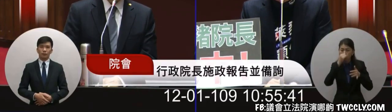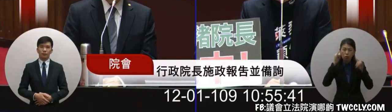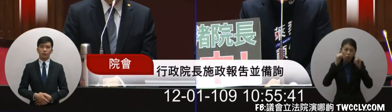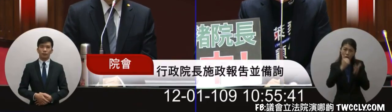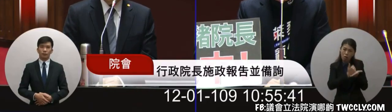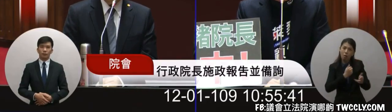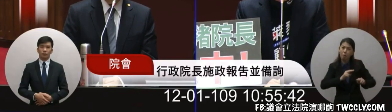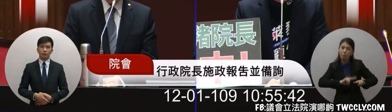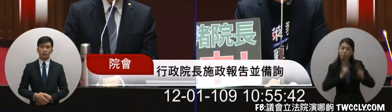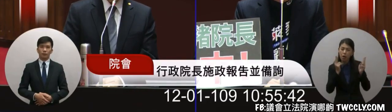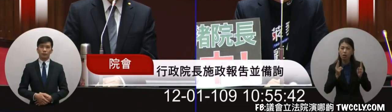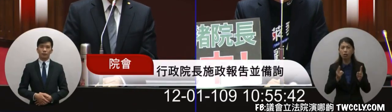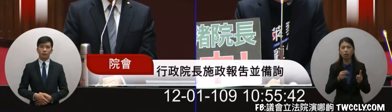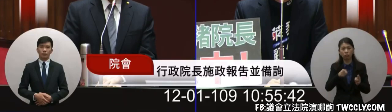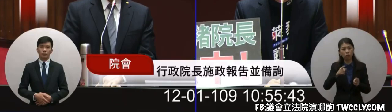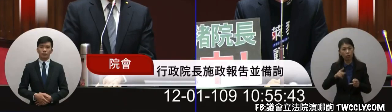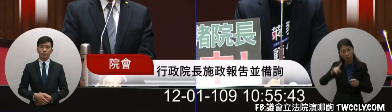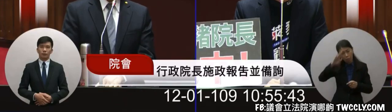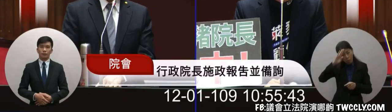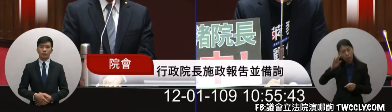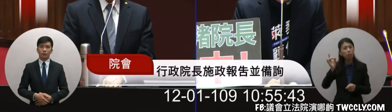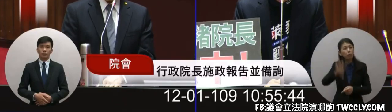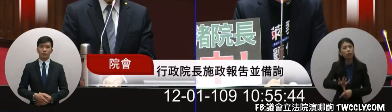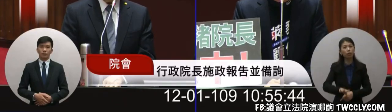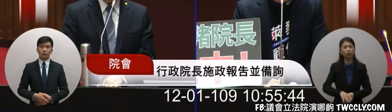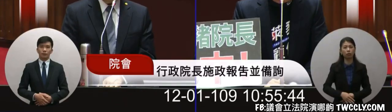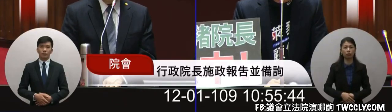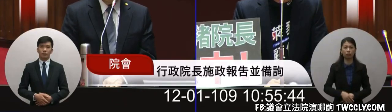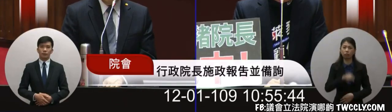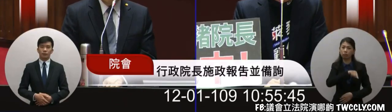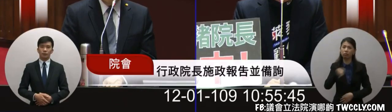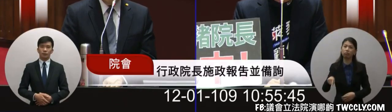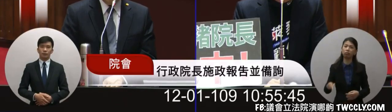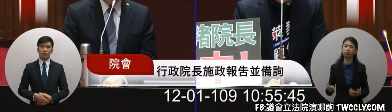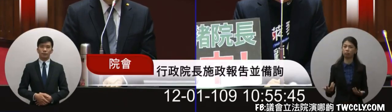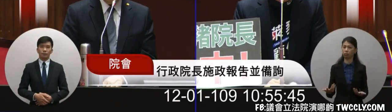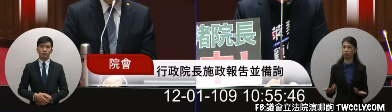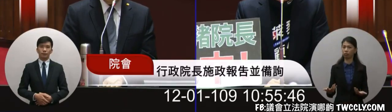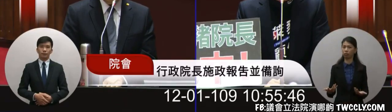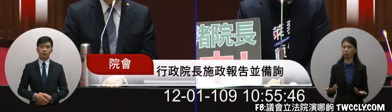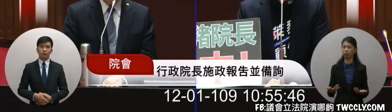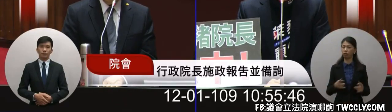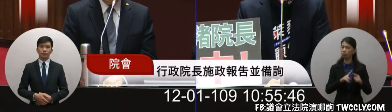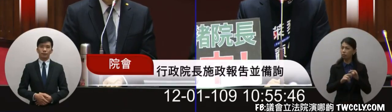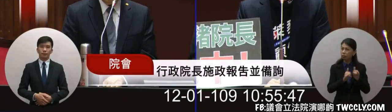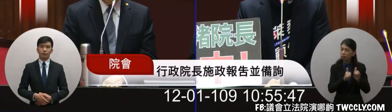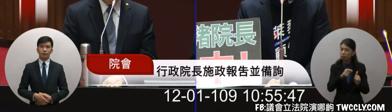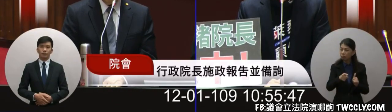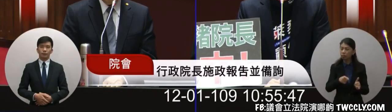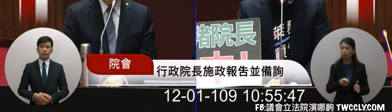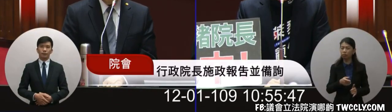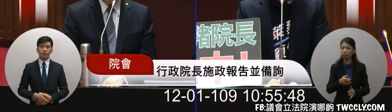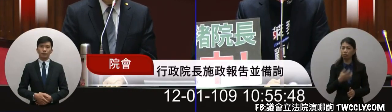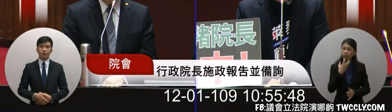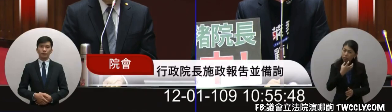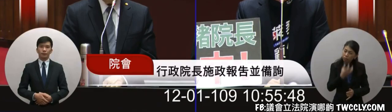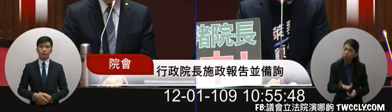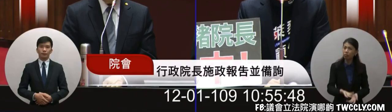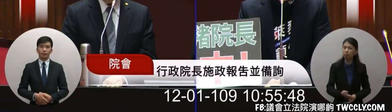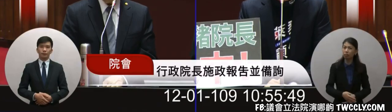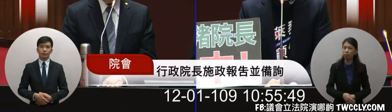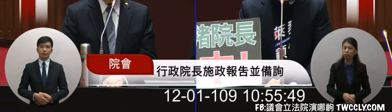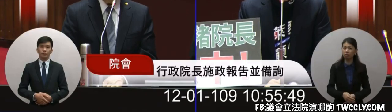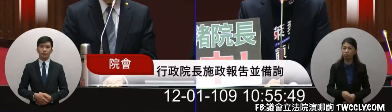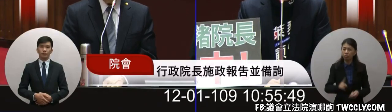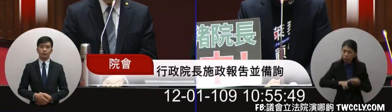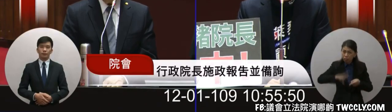全国人民等不到您一句道歉，到底您的道歉？对于全国人民来讲，有全国人民有那么卑微，